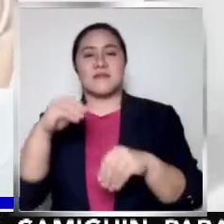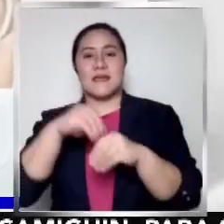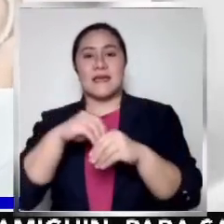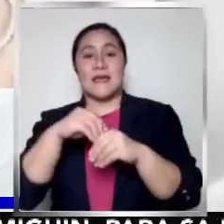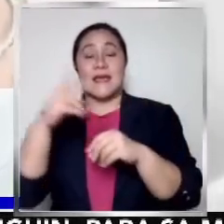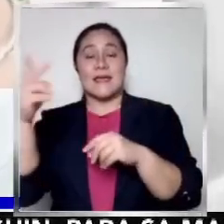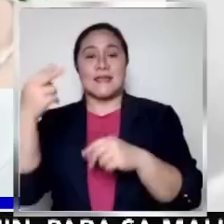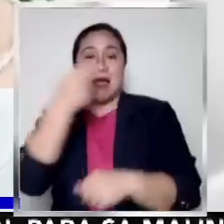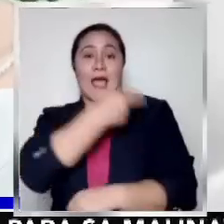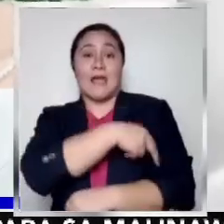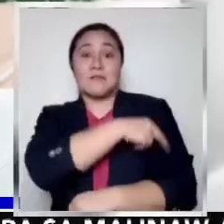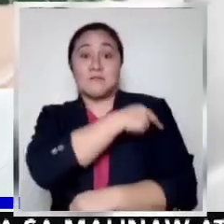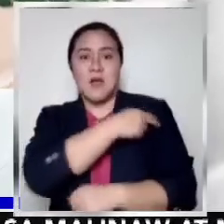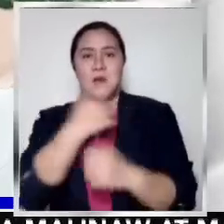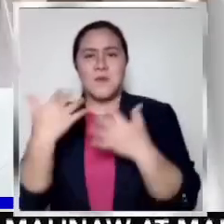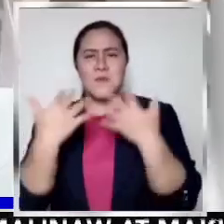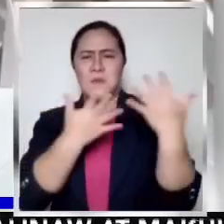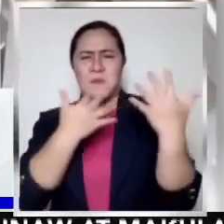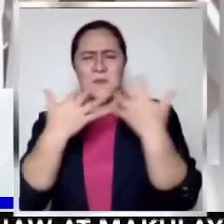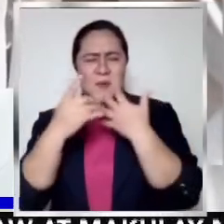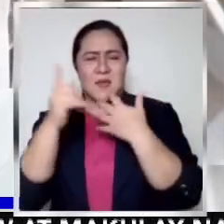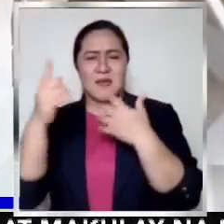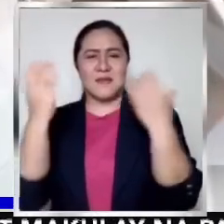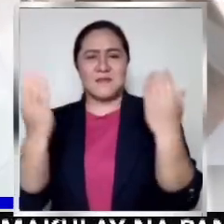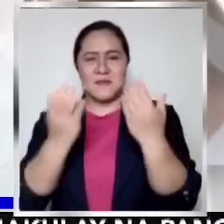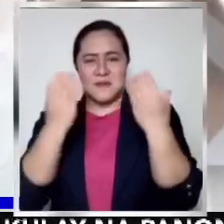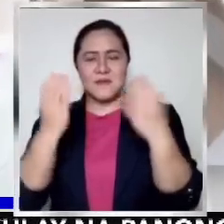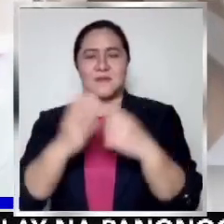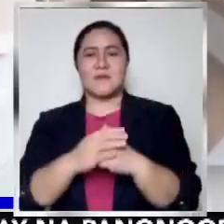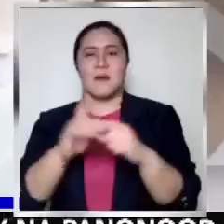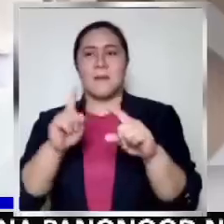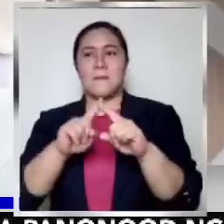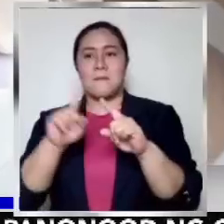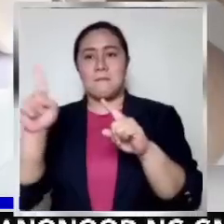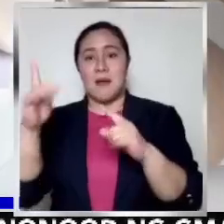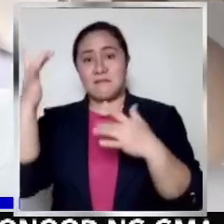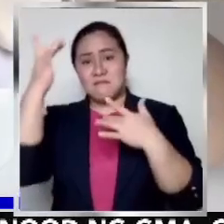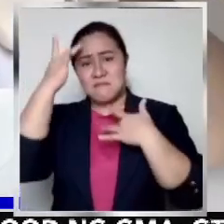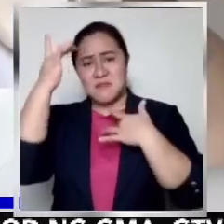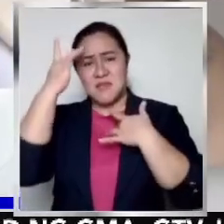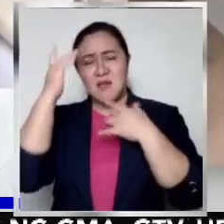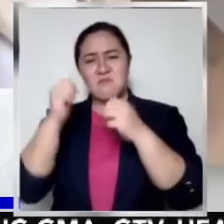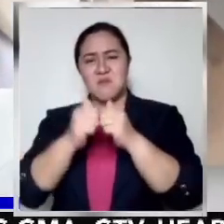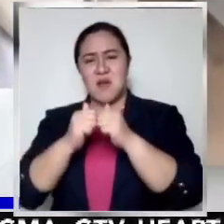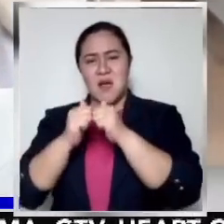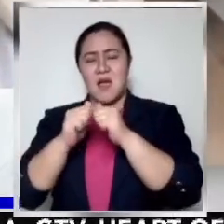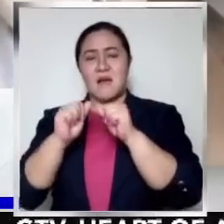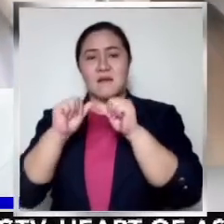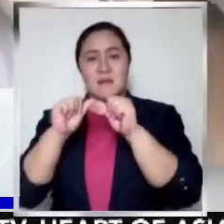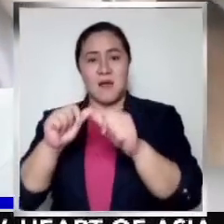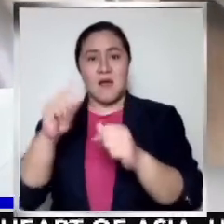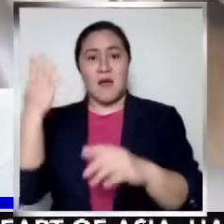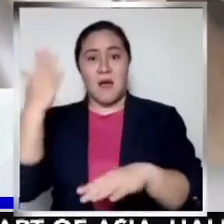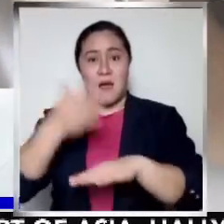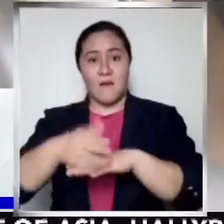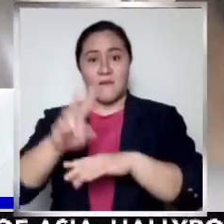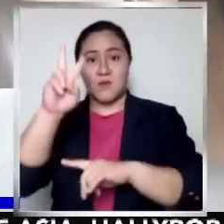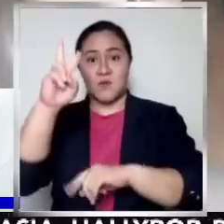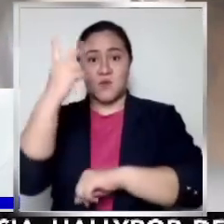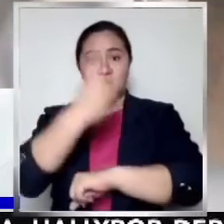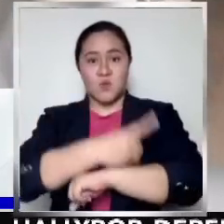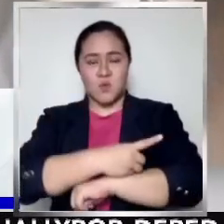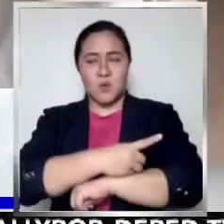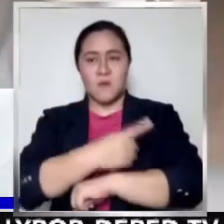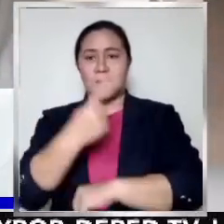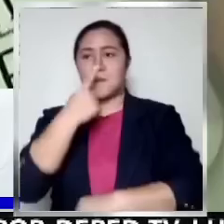magkasintahan, hindi nagpapaiwan ang sakit ni Wilrin. Matapos ang 2 araw... Ayun nga, sinabi nga po na 79%